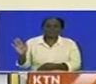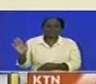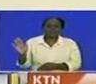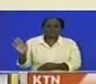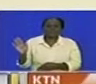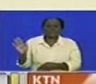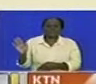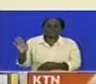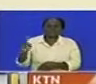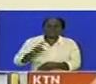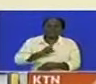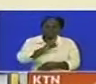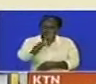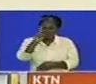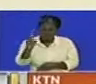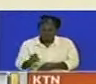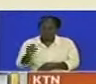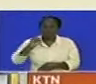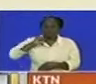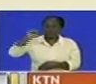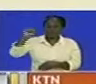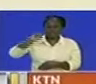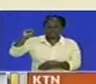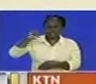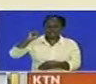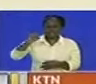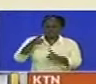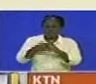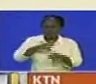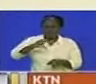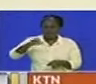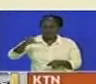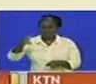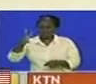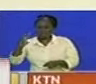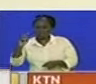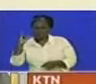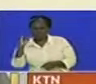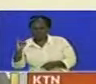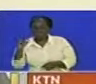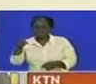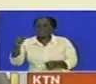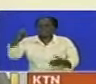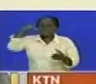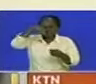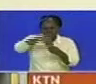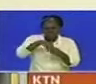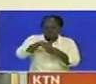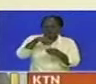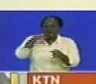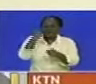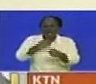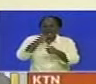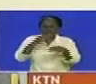Mimi nataka kuwauliza wenzangu wanasiasa katika kaunti ya Voi kutoingilia mambo inayohusu mfanyikazi